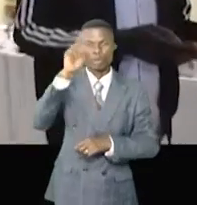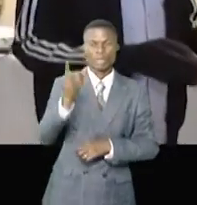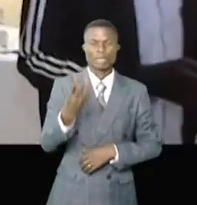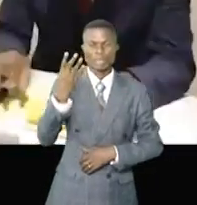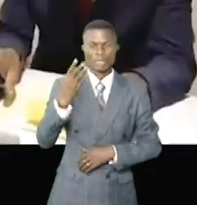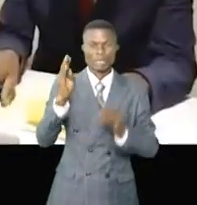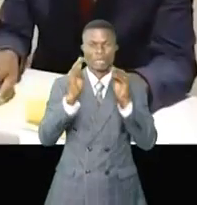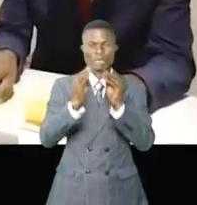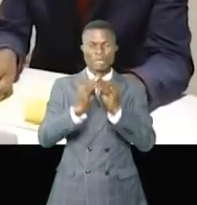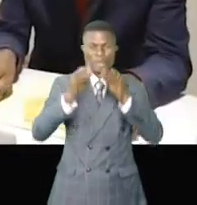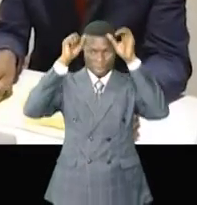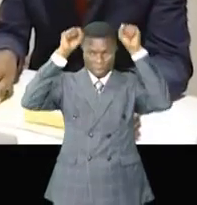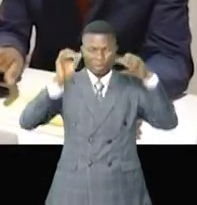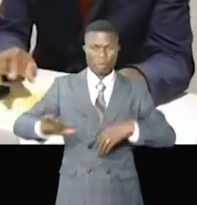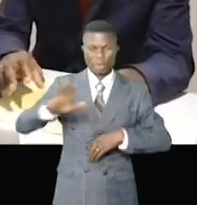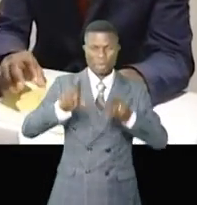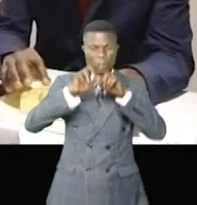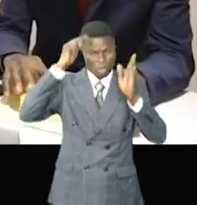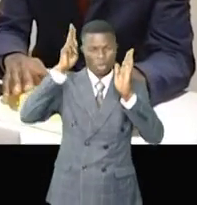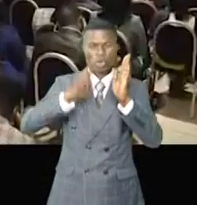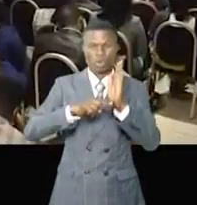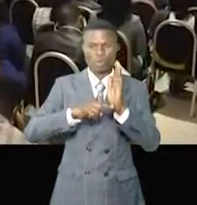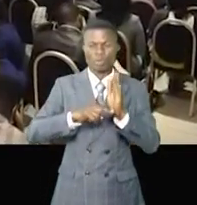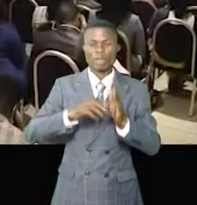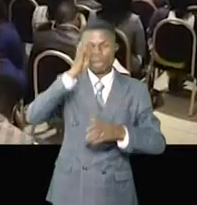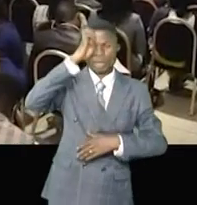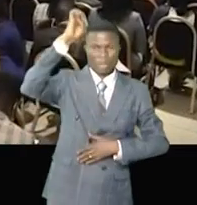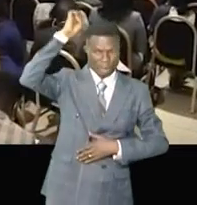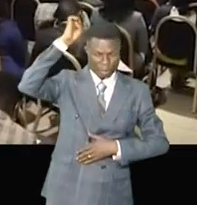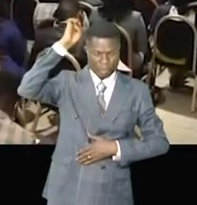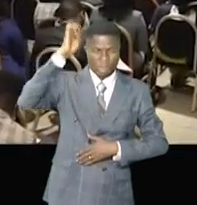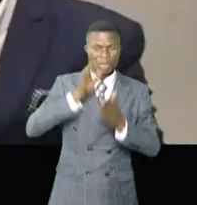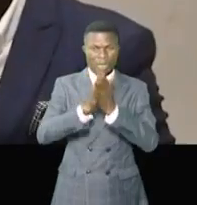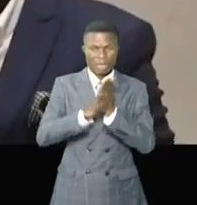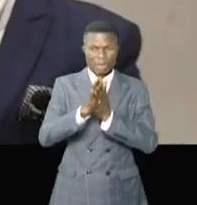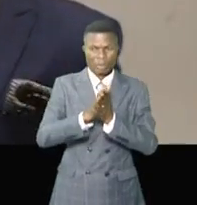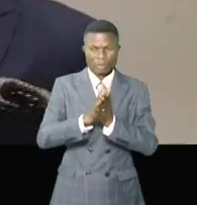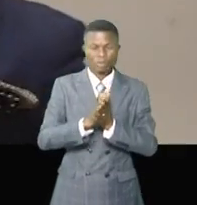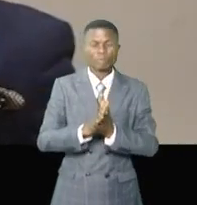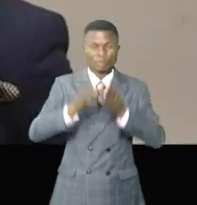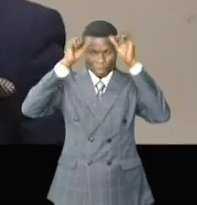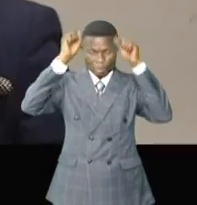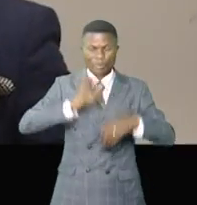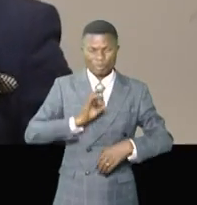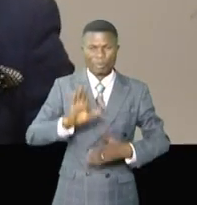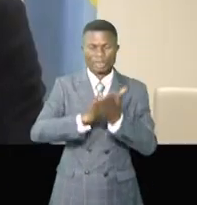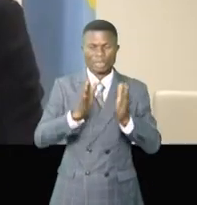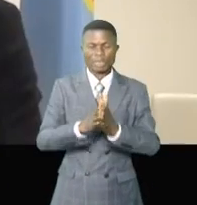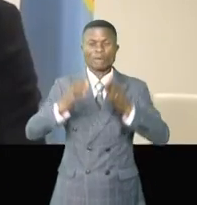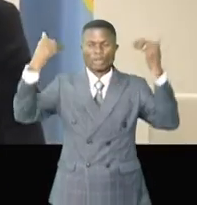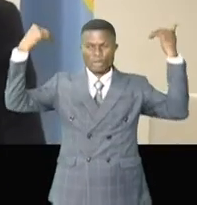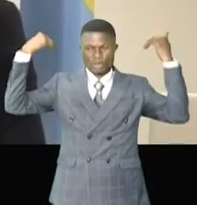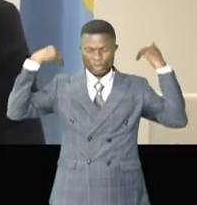34e sommet des chefs d'État et de gouvernement à Addis Abeba, lesquels marqués par la prise des fonctions du président de la